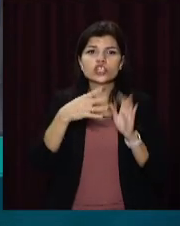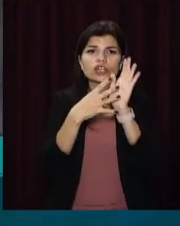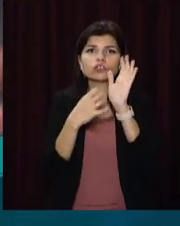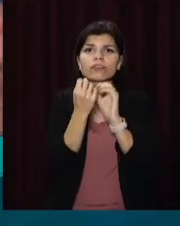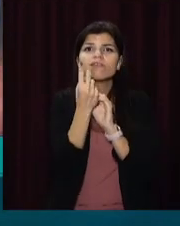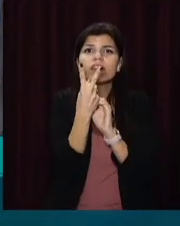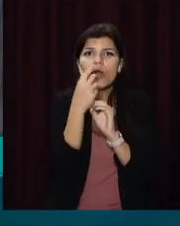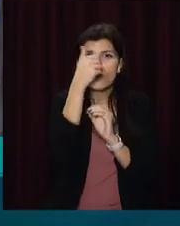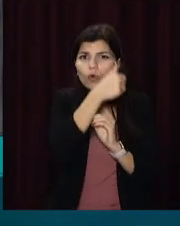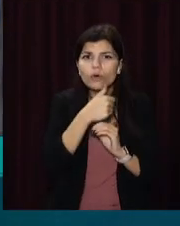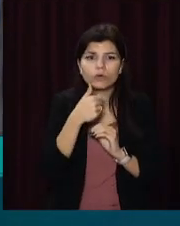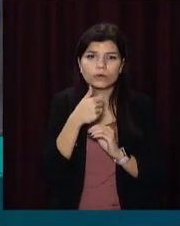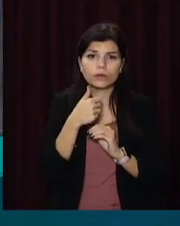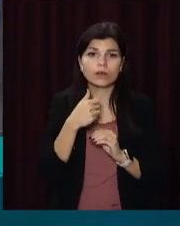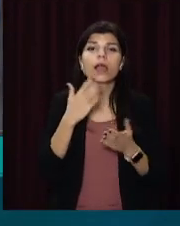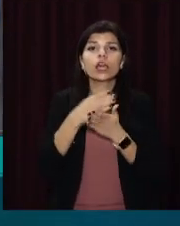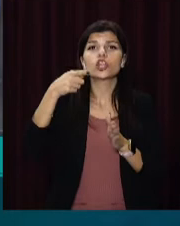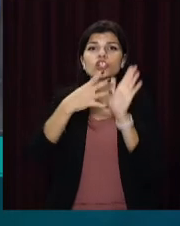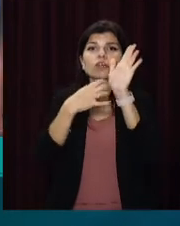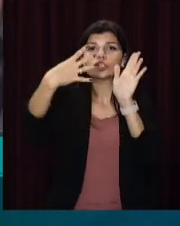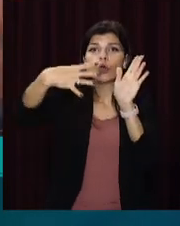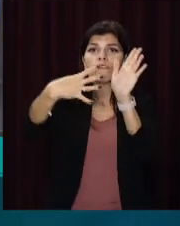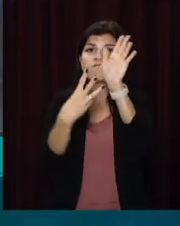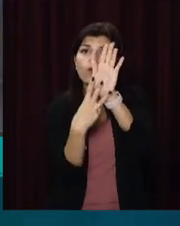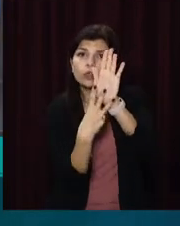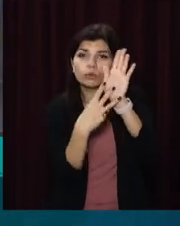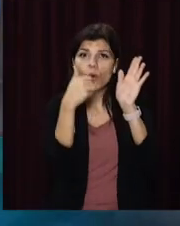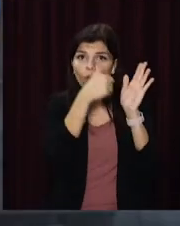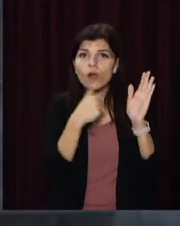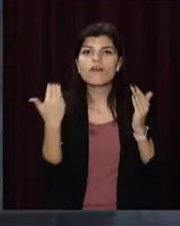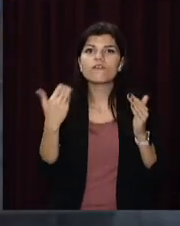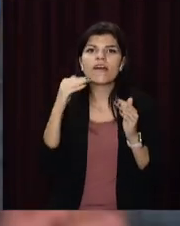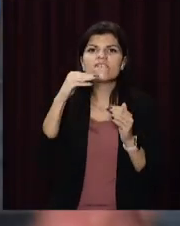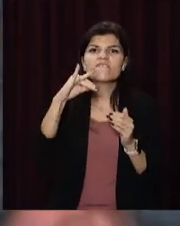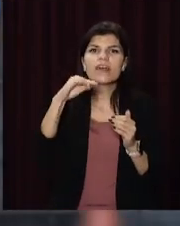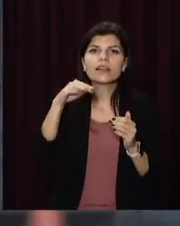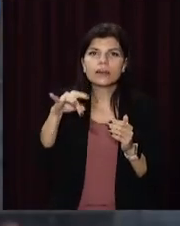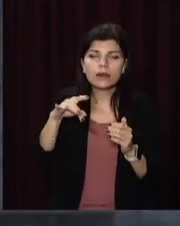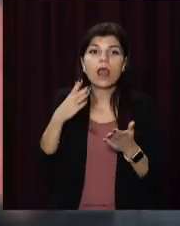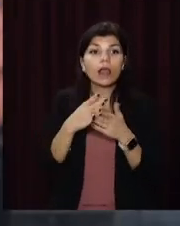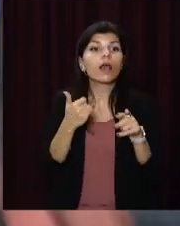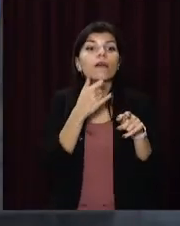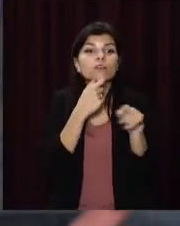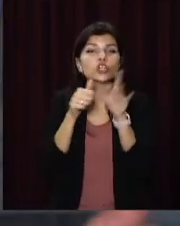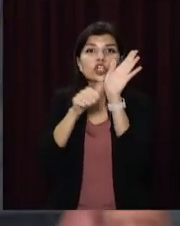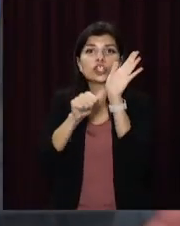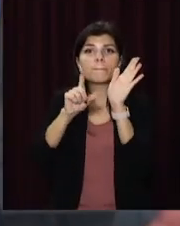року, фільтри 1948 року. Отут ми зараз дивимося фільтри 61-го року,